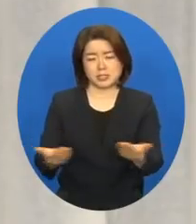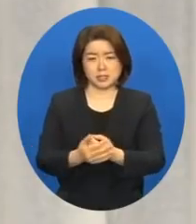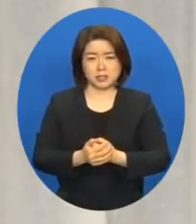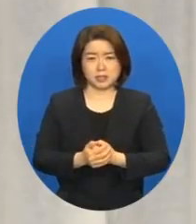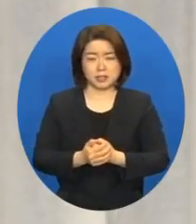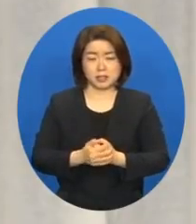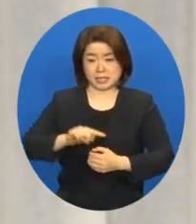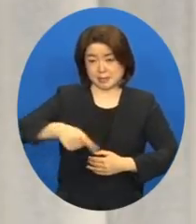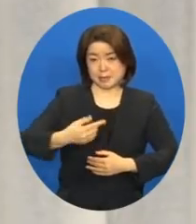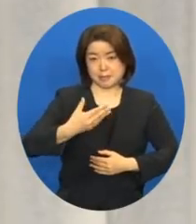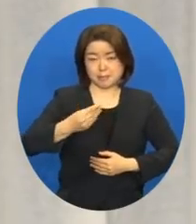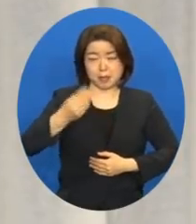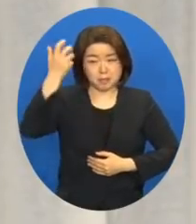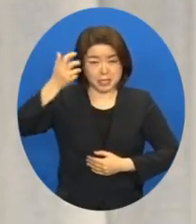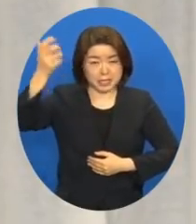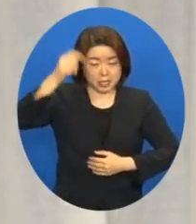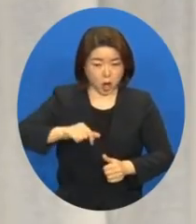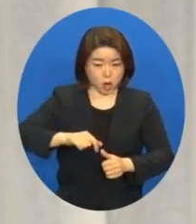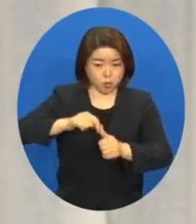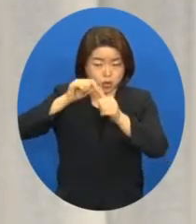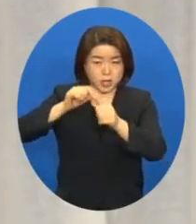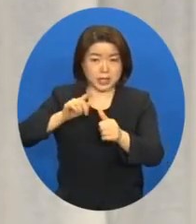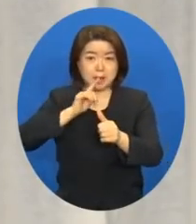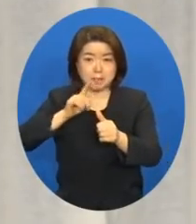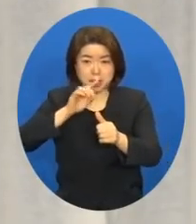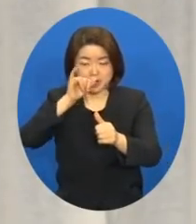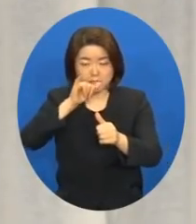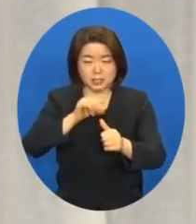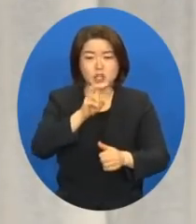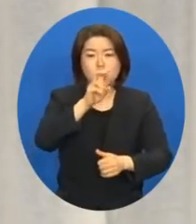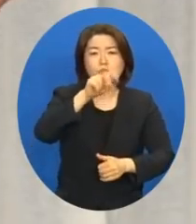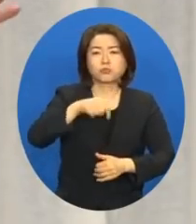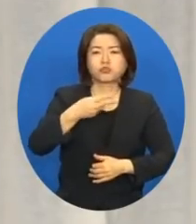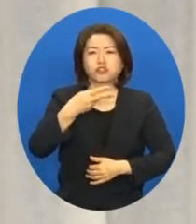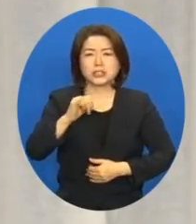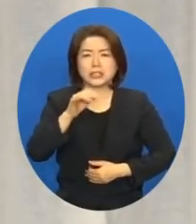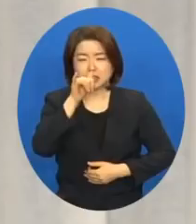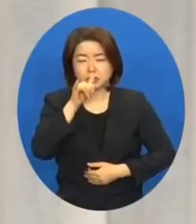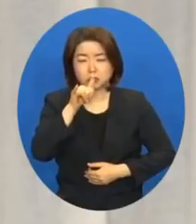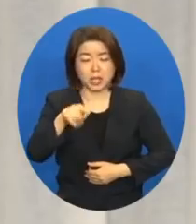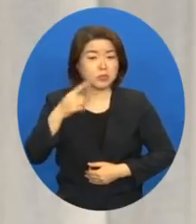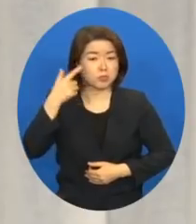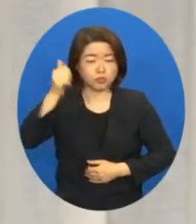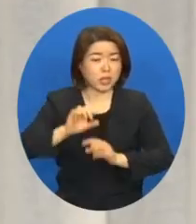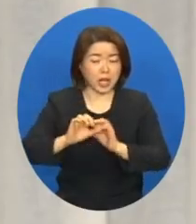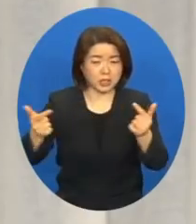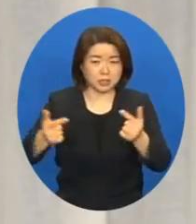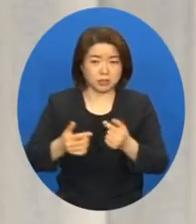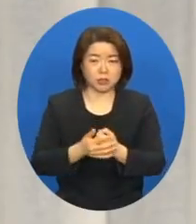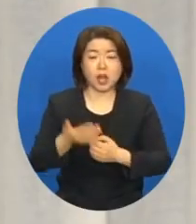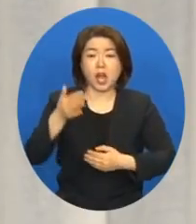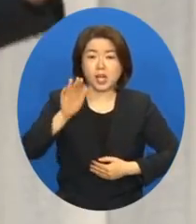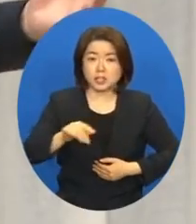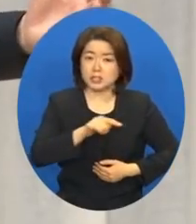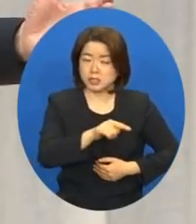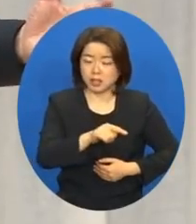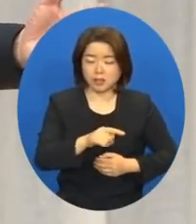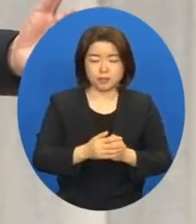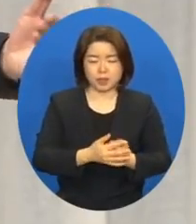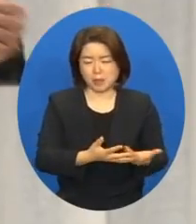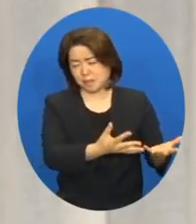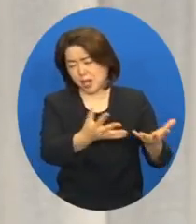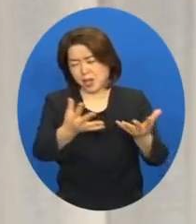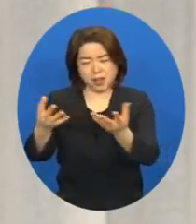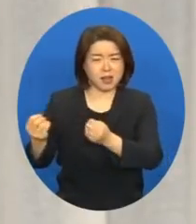100만 영혼을 구원했다고 일컬어지는 드와이트 무디가 있습니다. 그는 목사도 아니에요. 그런데 그는 수많은